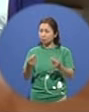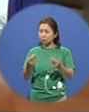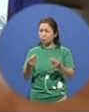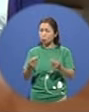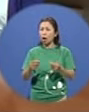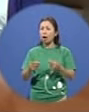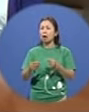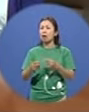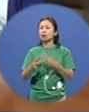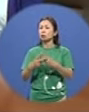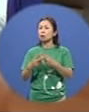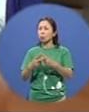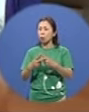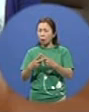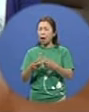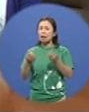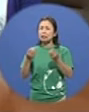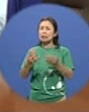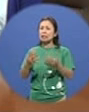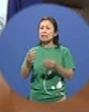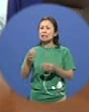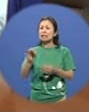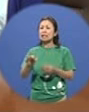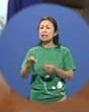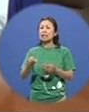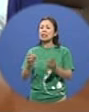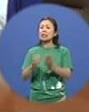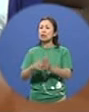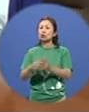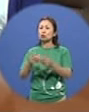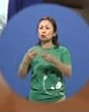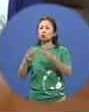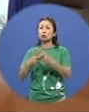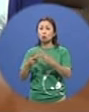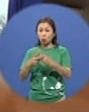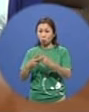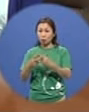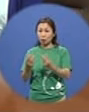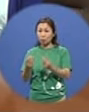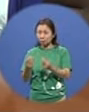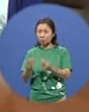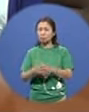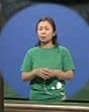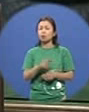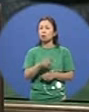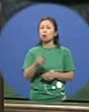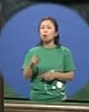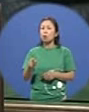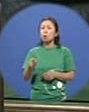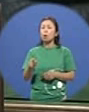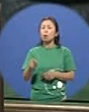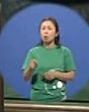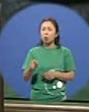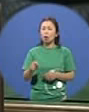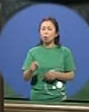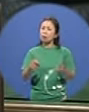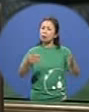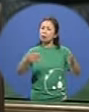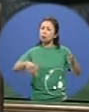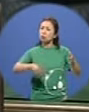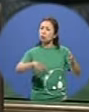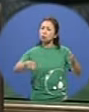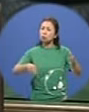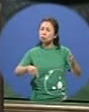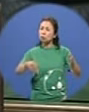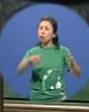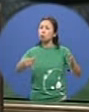住友あ新日鉄住友なんてねそういう企業がありますね大きな企業でありますけどもあれも中間剤とか産業剤を